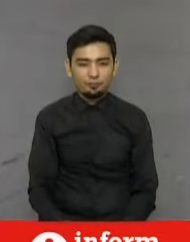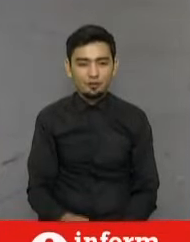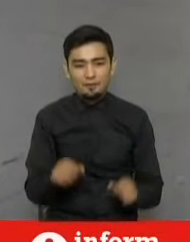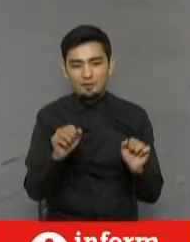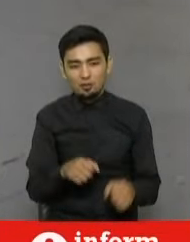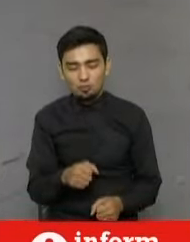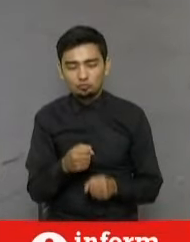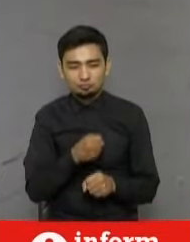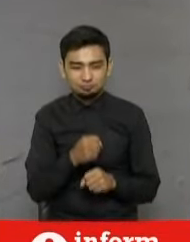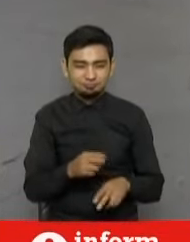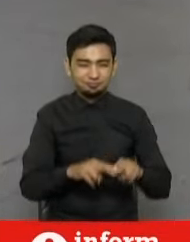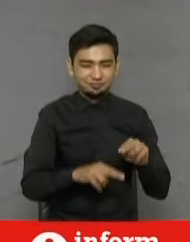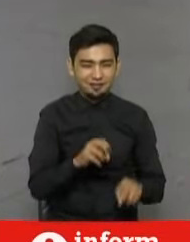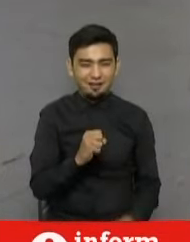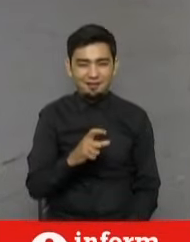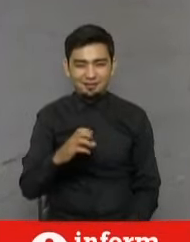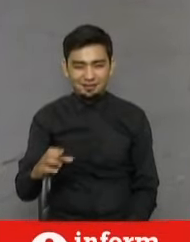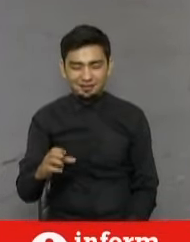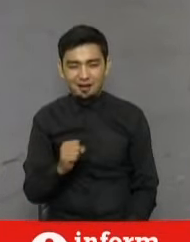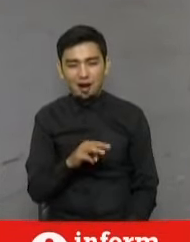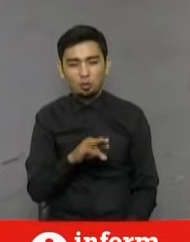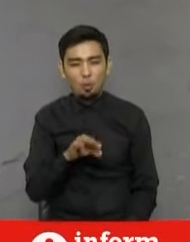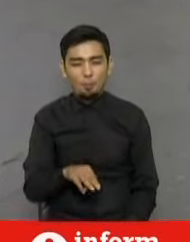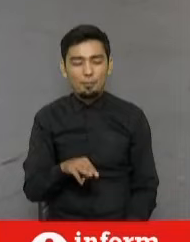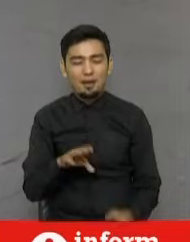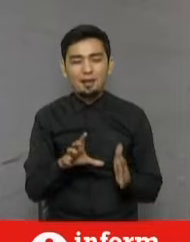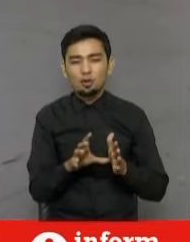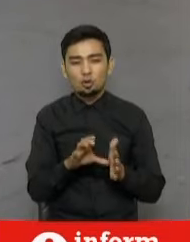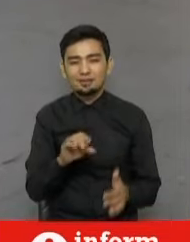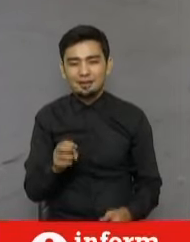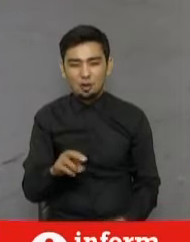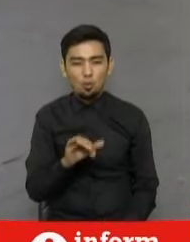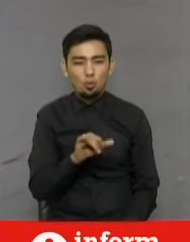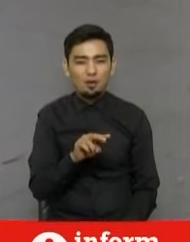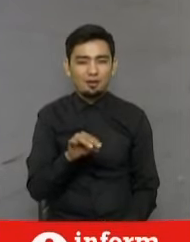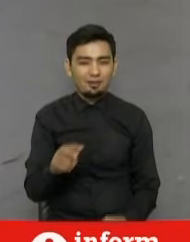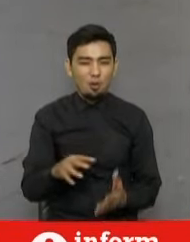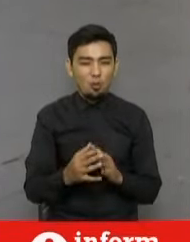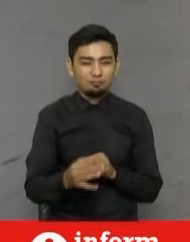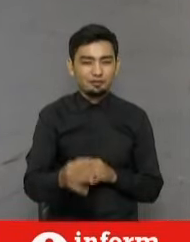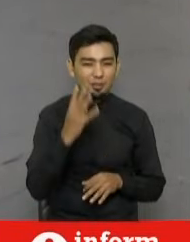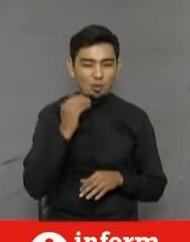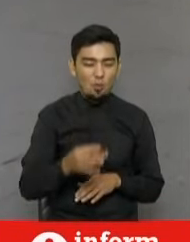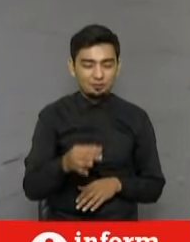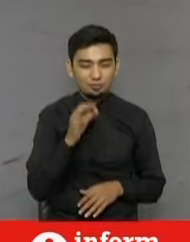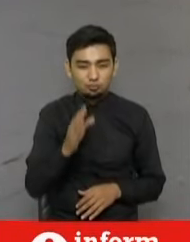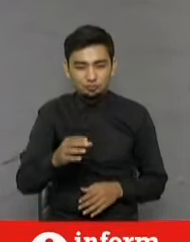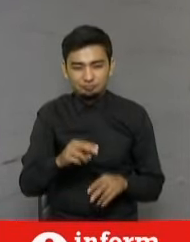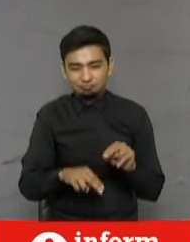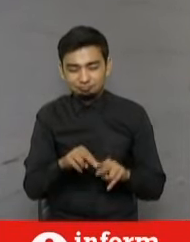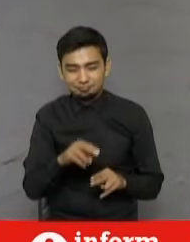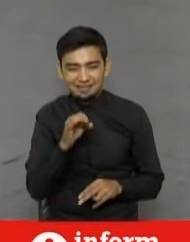возможном строительстве атомной электростанции в поселке Улькен в Алматинской области заговорили в минувшем году. Тогда же